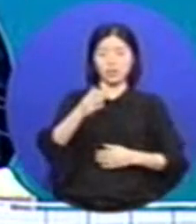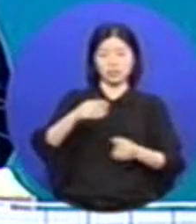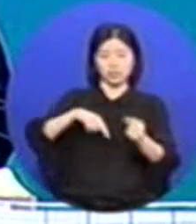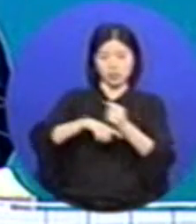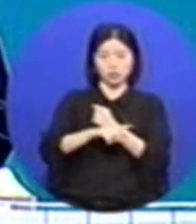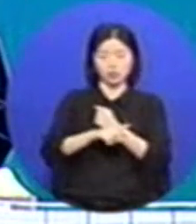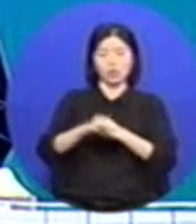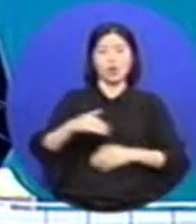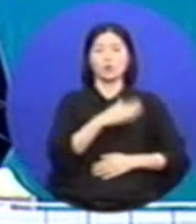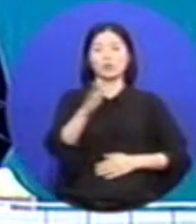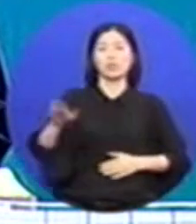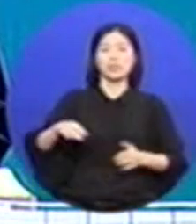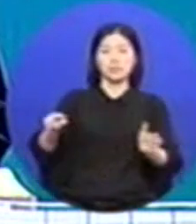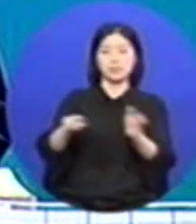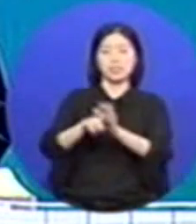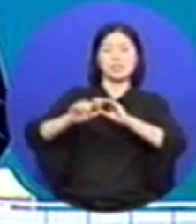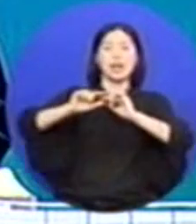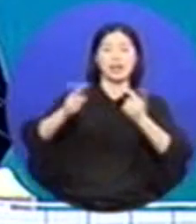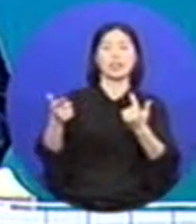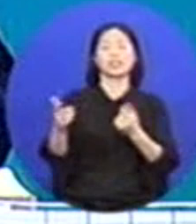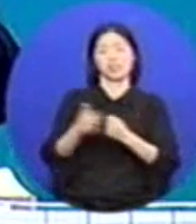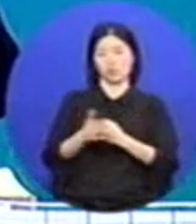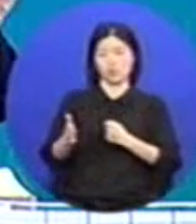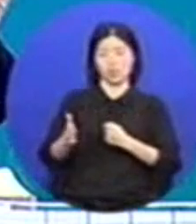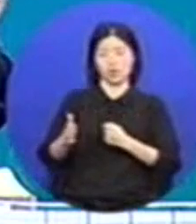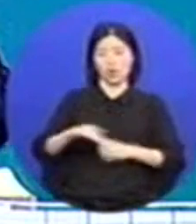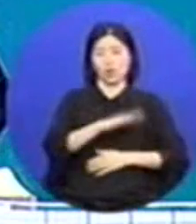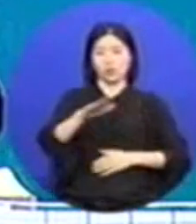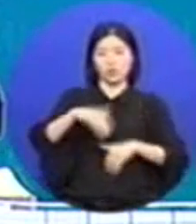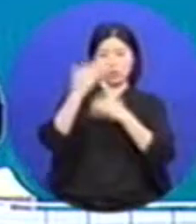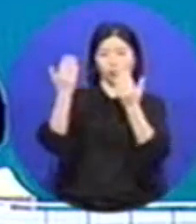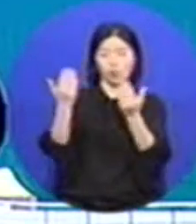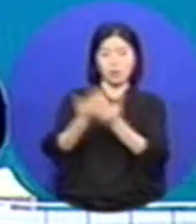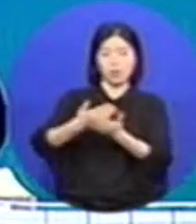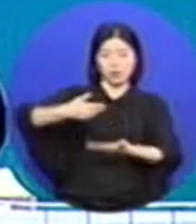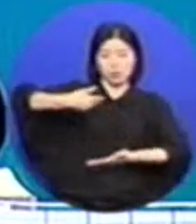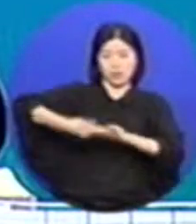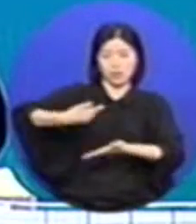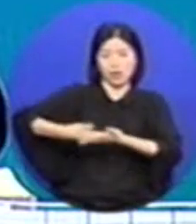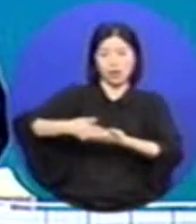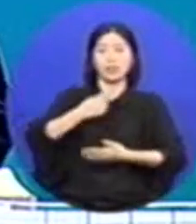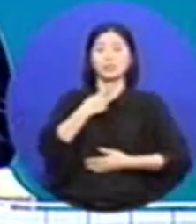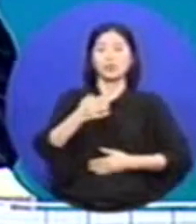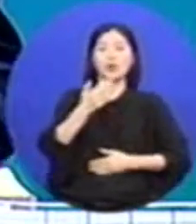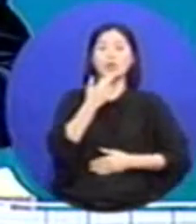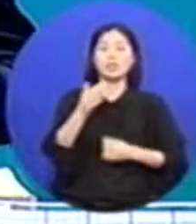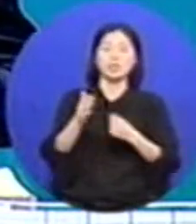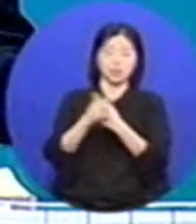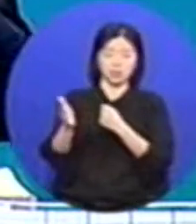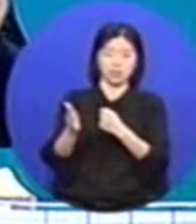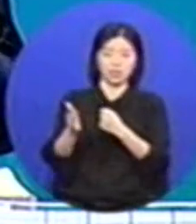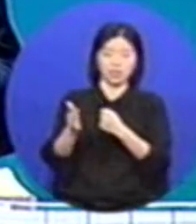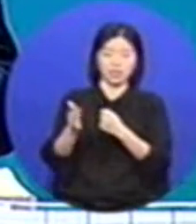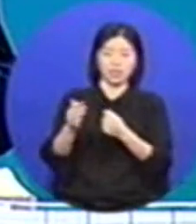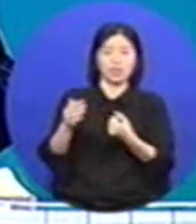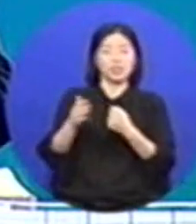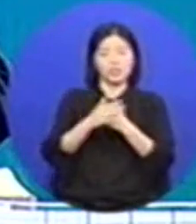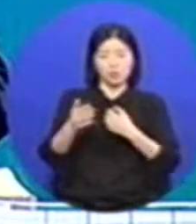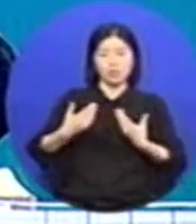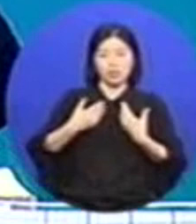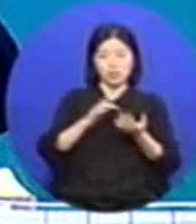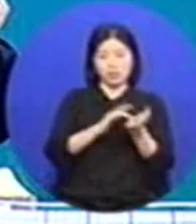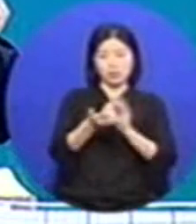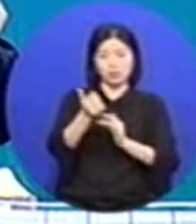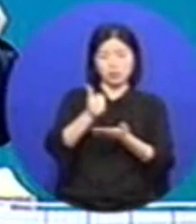믿지 않았기 때문에요 우리에게 완벽한 걸 요구하지 않기 때문입니다 그래서 예수님을 실망했다